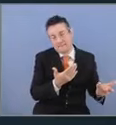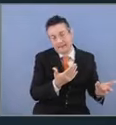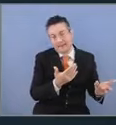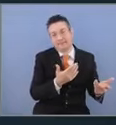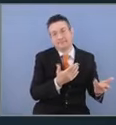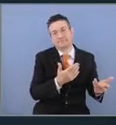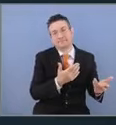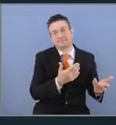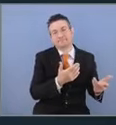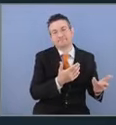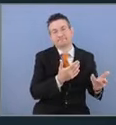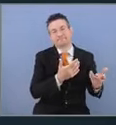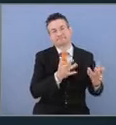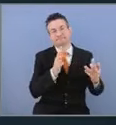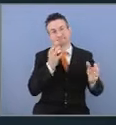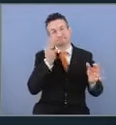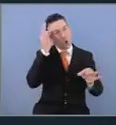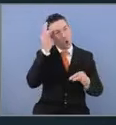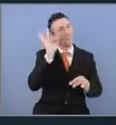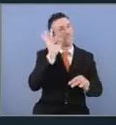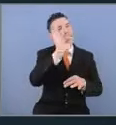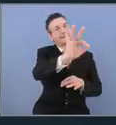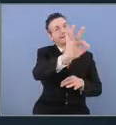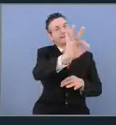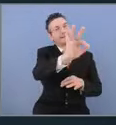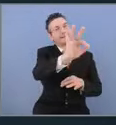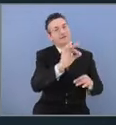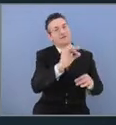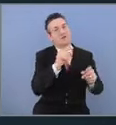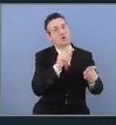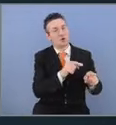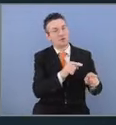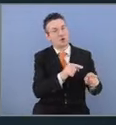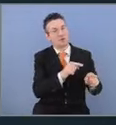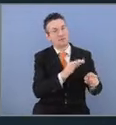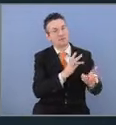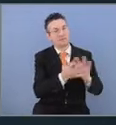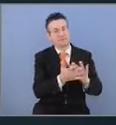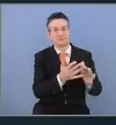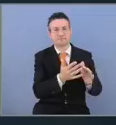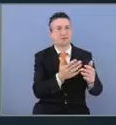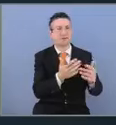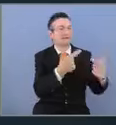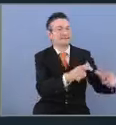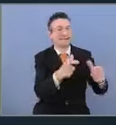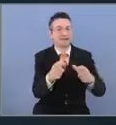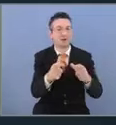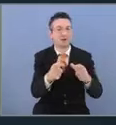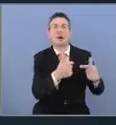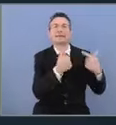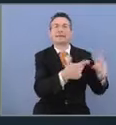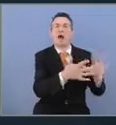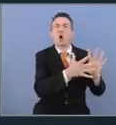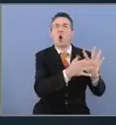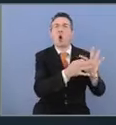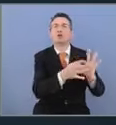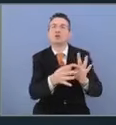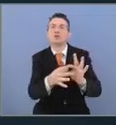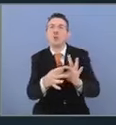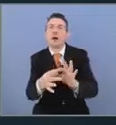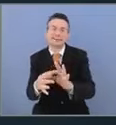diciamo l'obiettivo di appunto servire i settori in modo continuativo nel tempo. E in